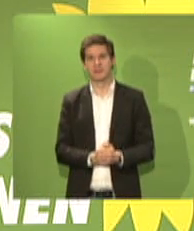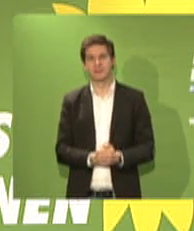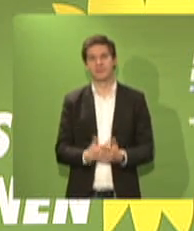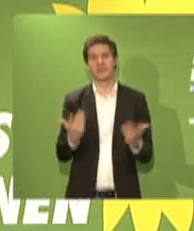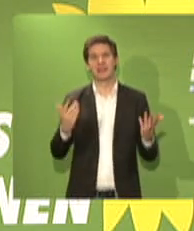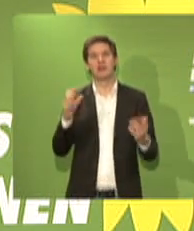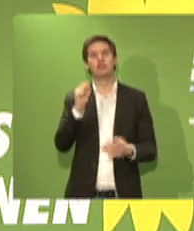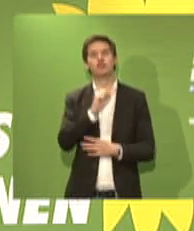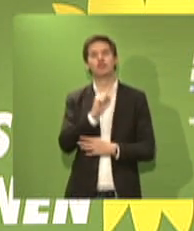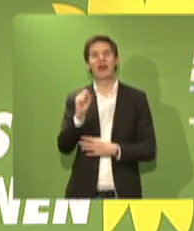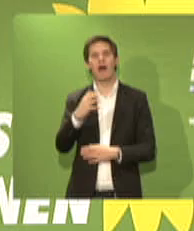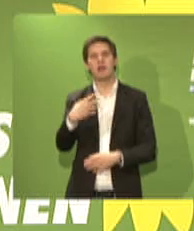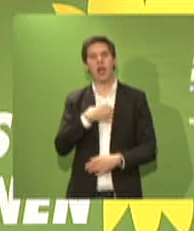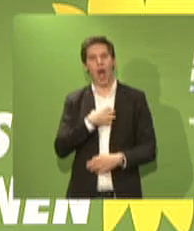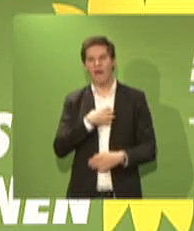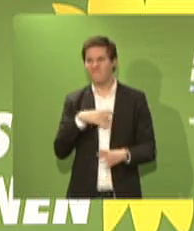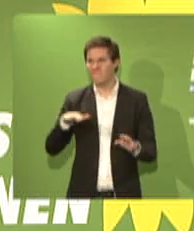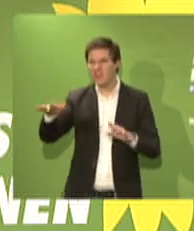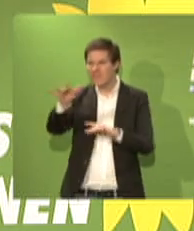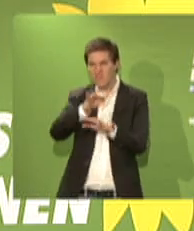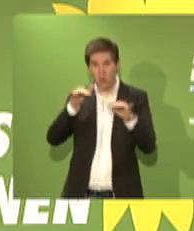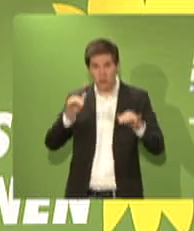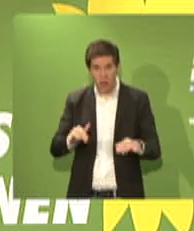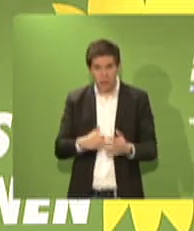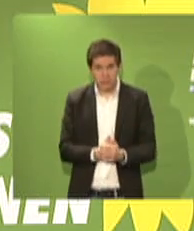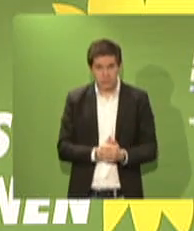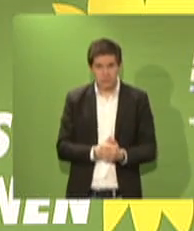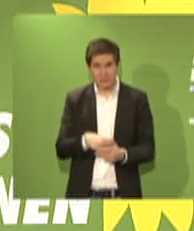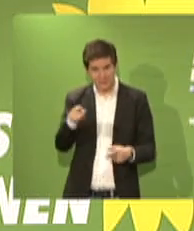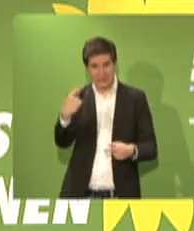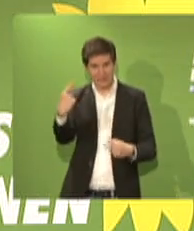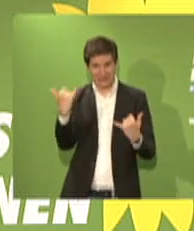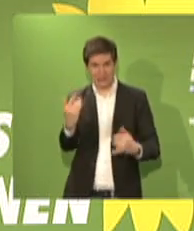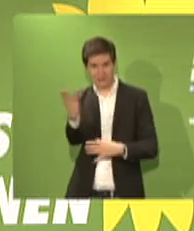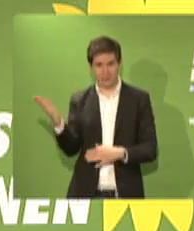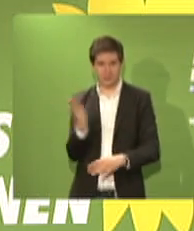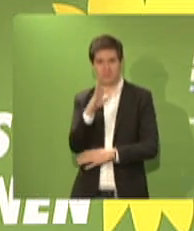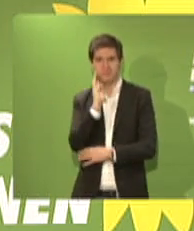Stefan Graf wäre der nächste Kandidat für die Rechnungsprüfung.